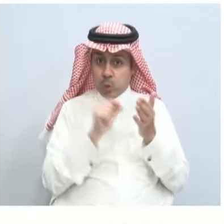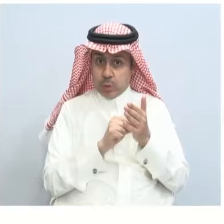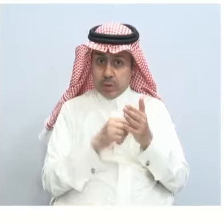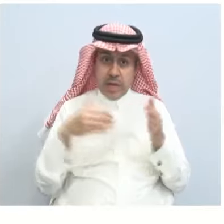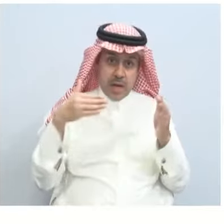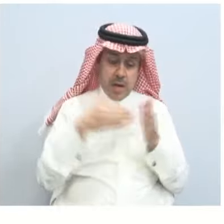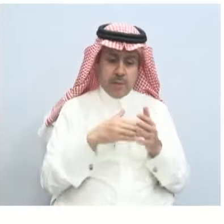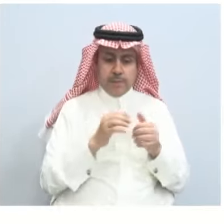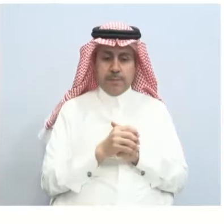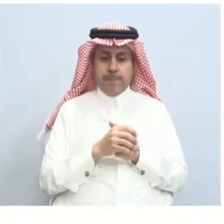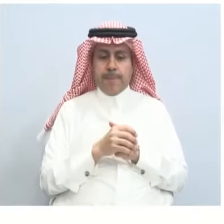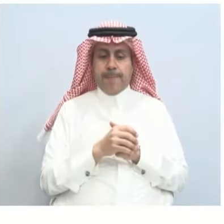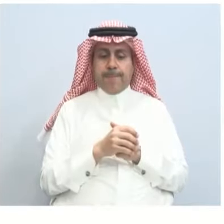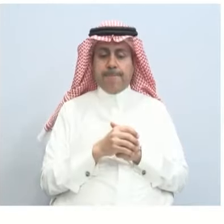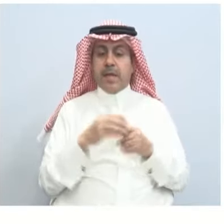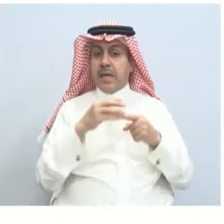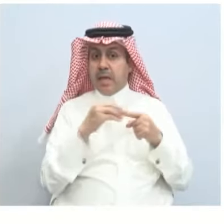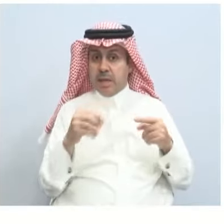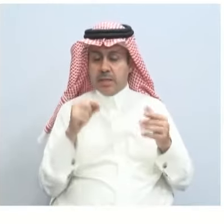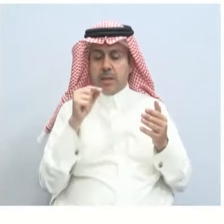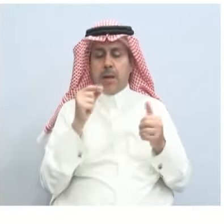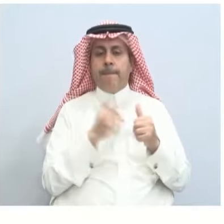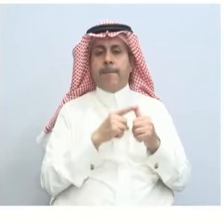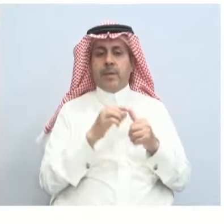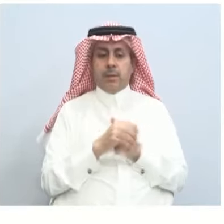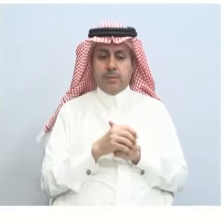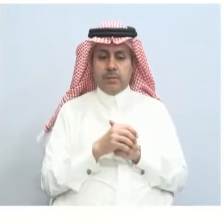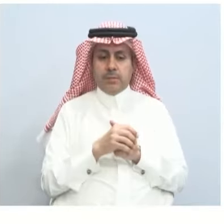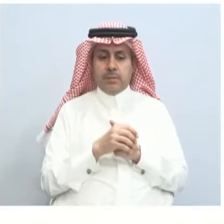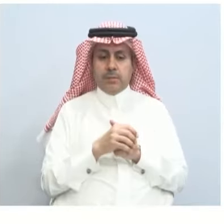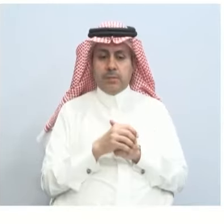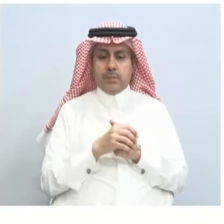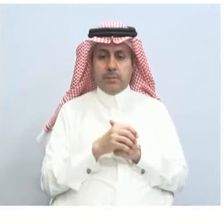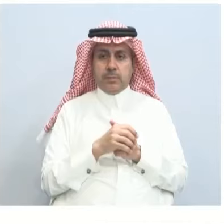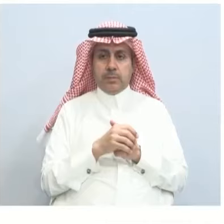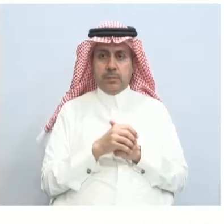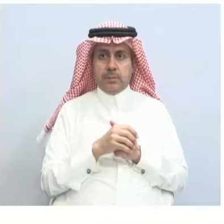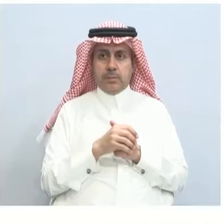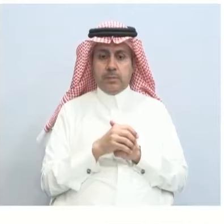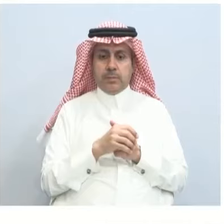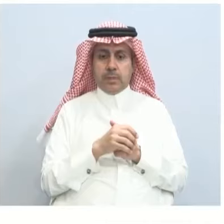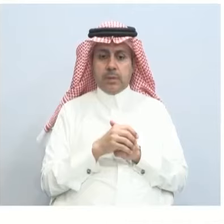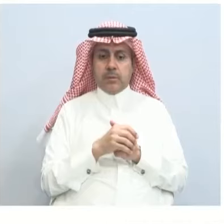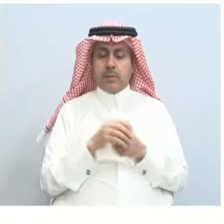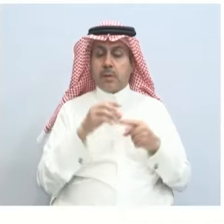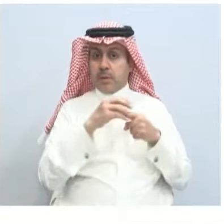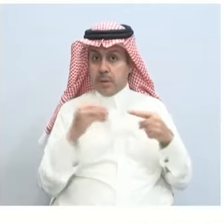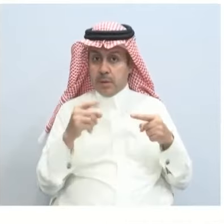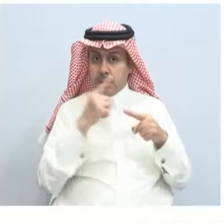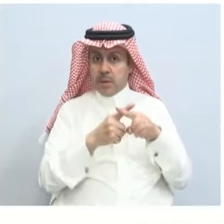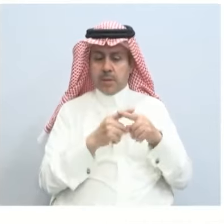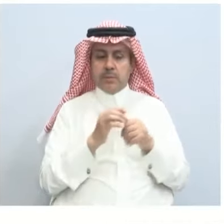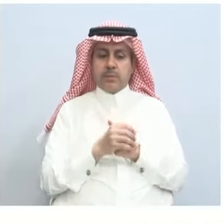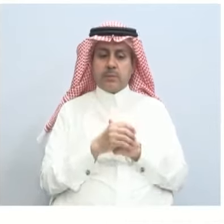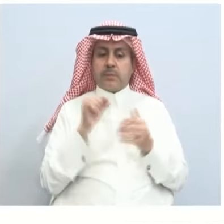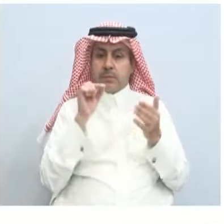النهايه ناقص نقطه البدايه نقطه النهايه ناقص نقطه البدايه فسوف اطرح الاكسات فاقول هنا